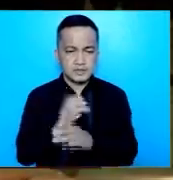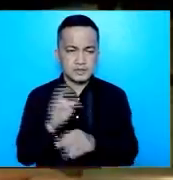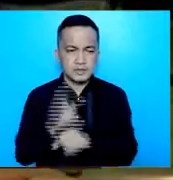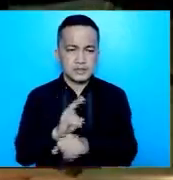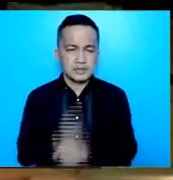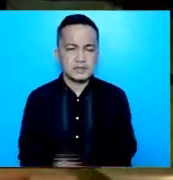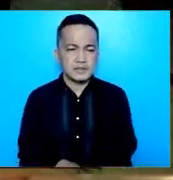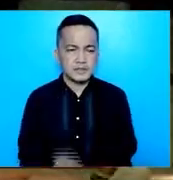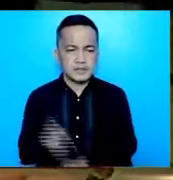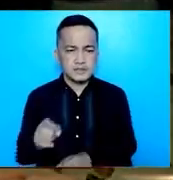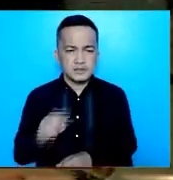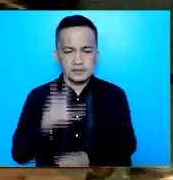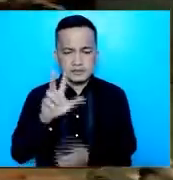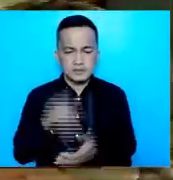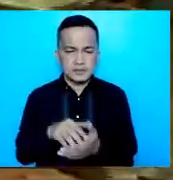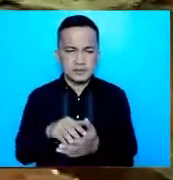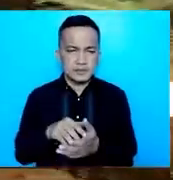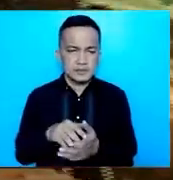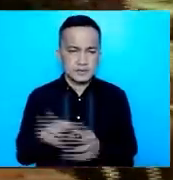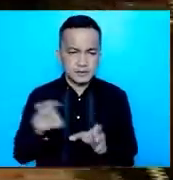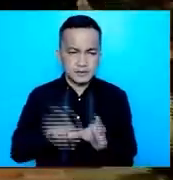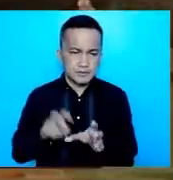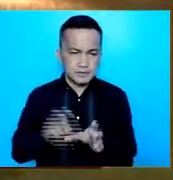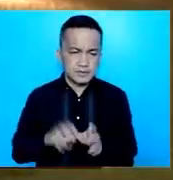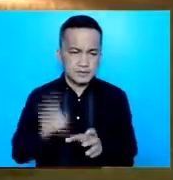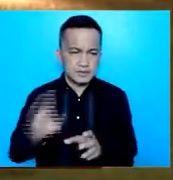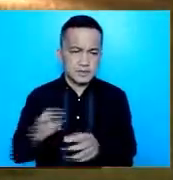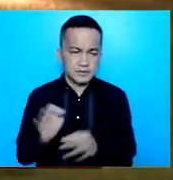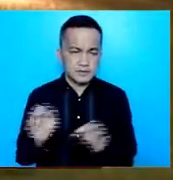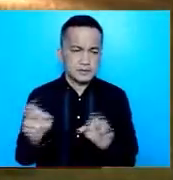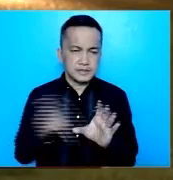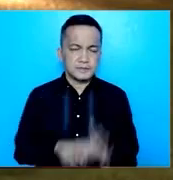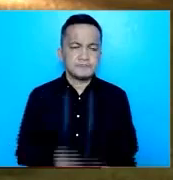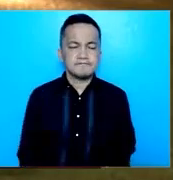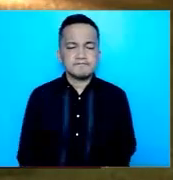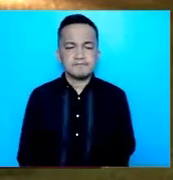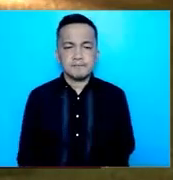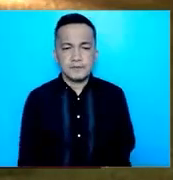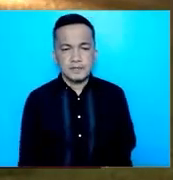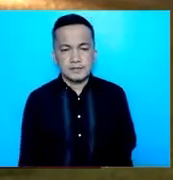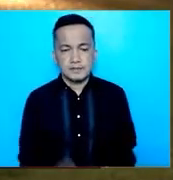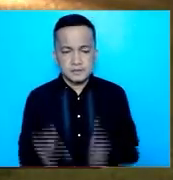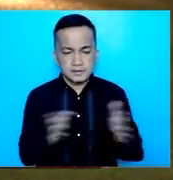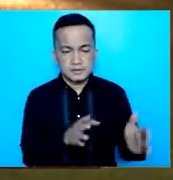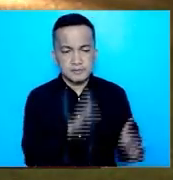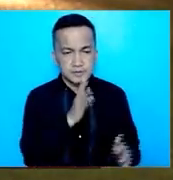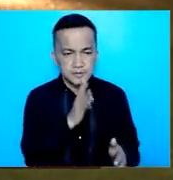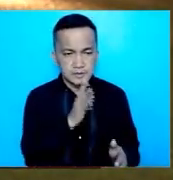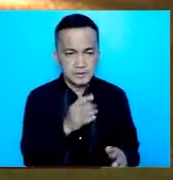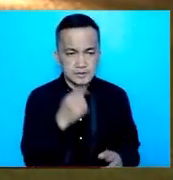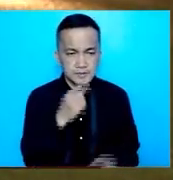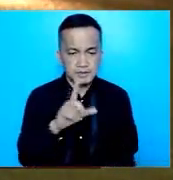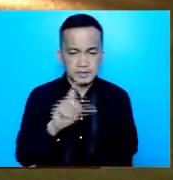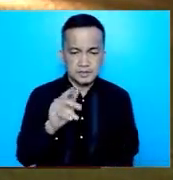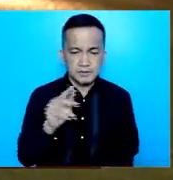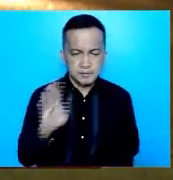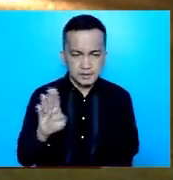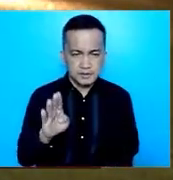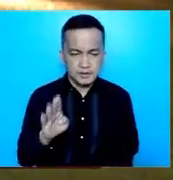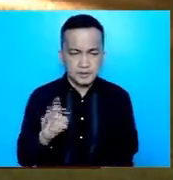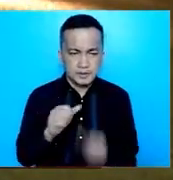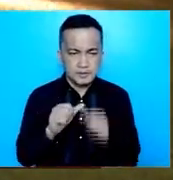Higit 3,000 pasahero ang naisakay ng kanilang libreng sakay. Sa isang pahayag, nangako naman ng LTFRB na patuloy